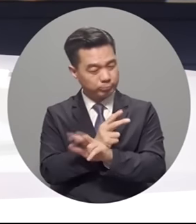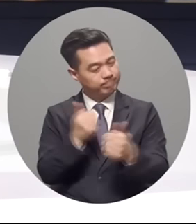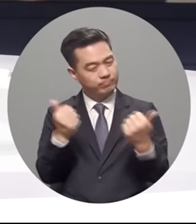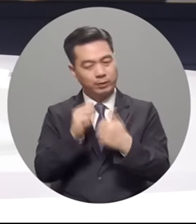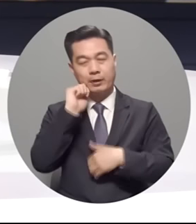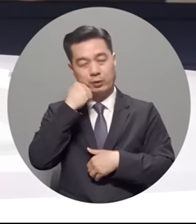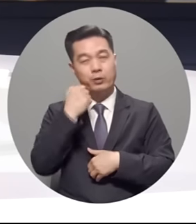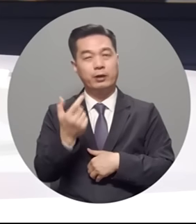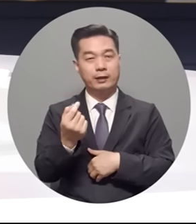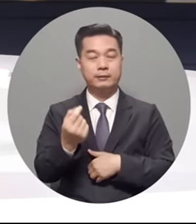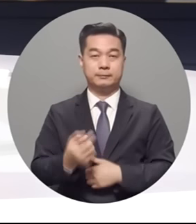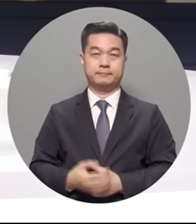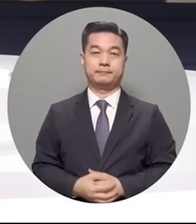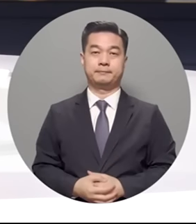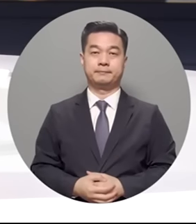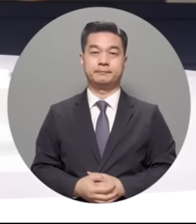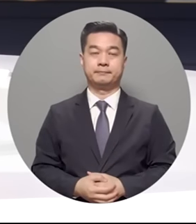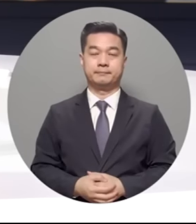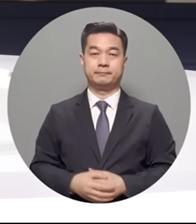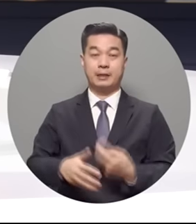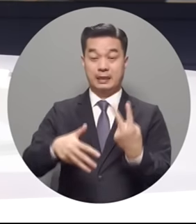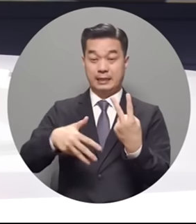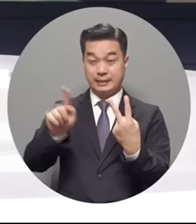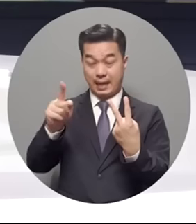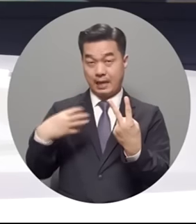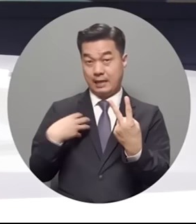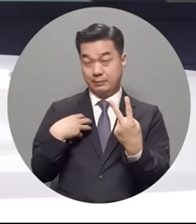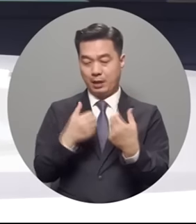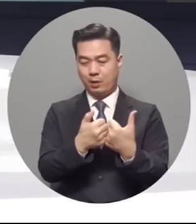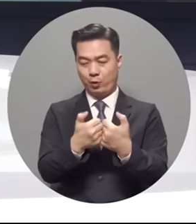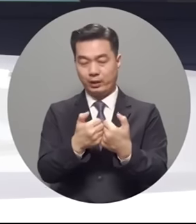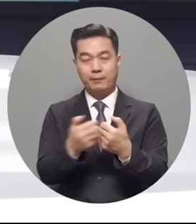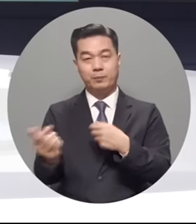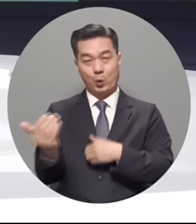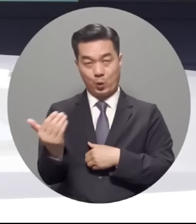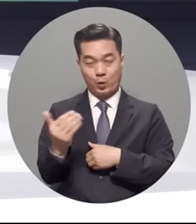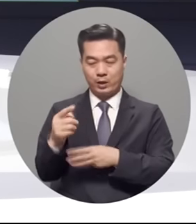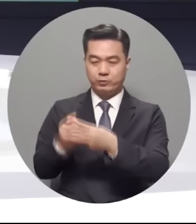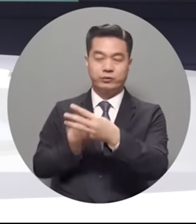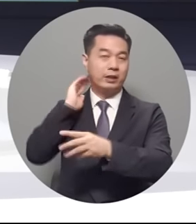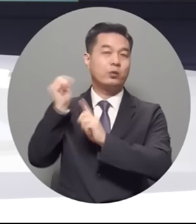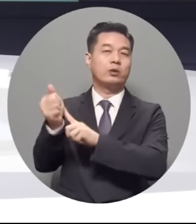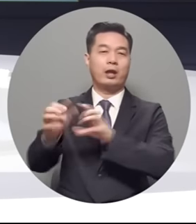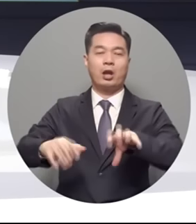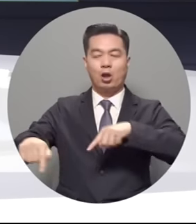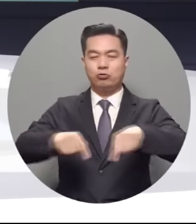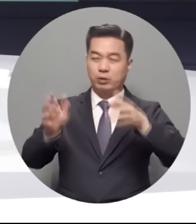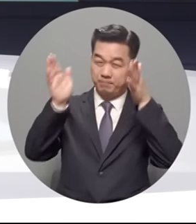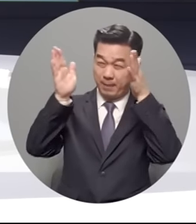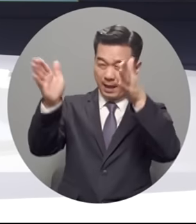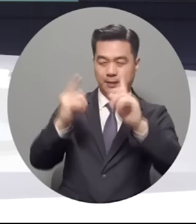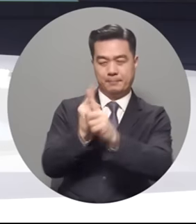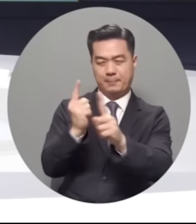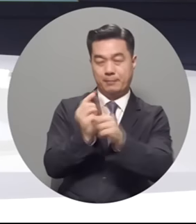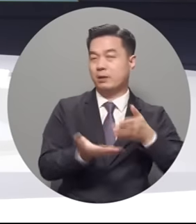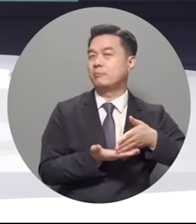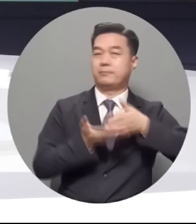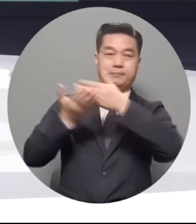것으로 보입니다. 2차 실무회동을 앞두고 민주당은 윤 대통령을 향해 국정 기조를 전환하라고